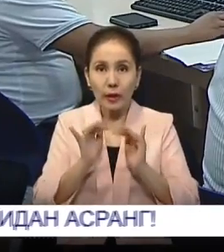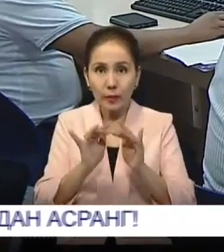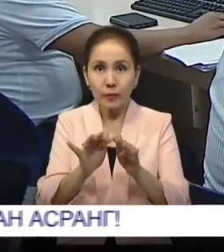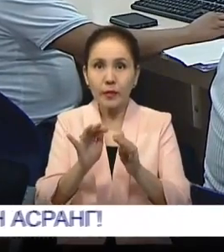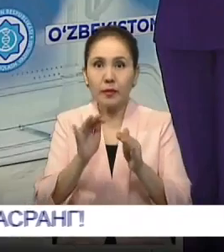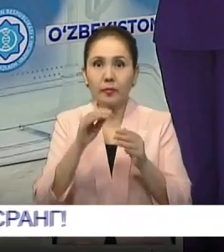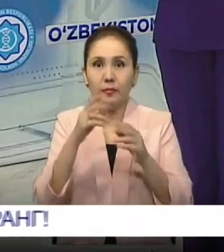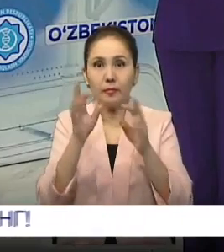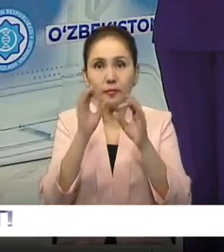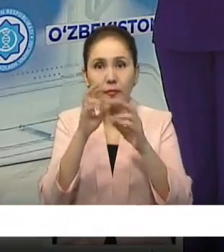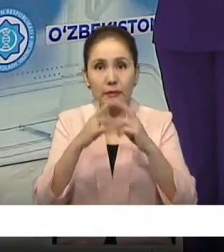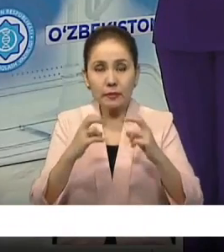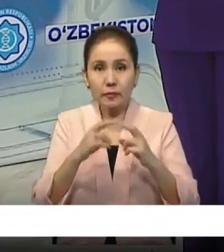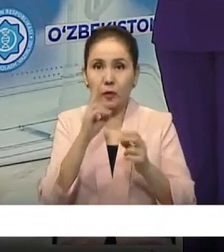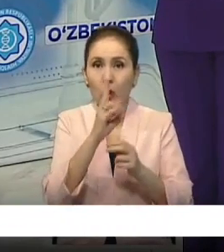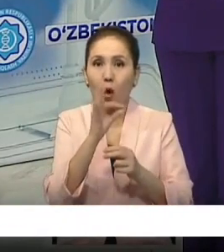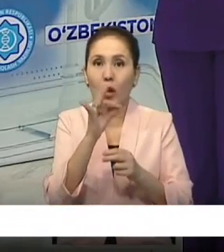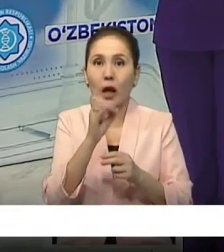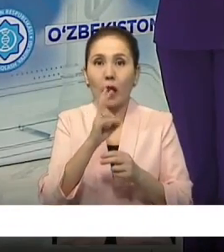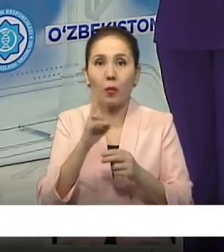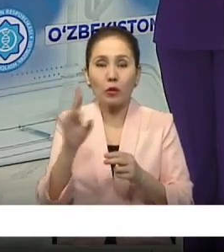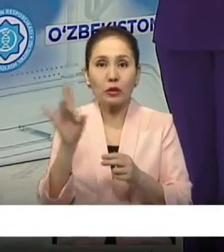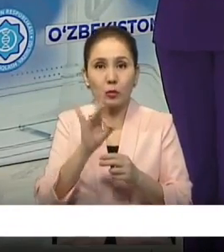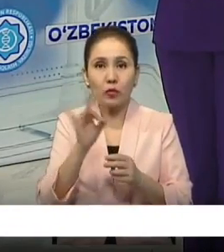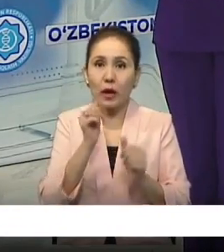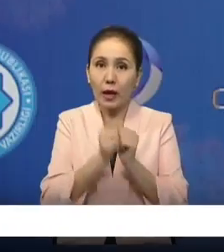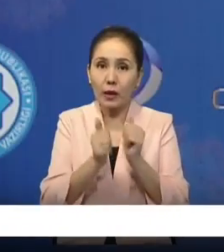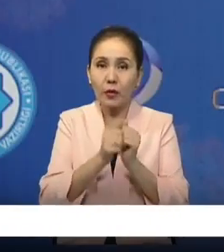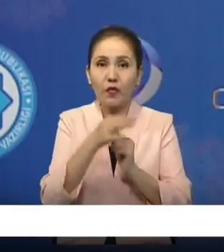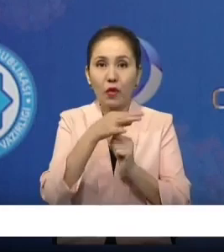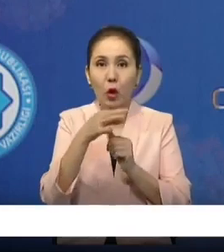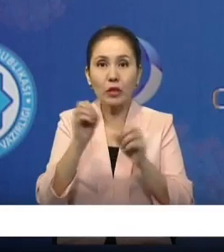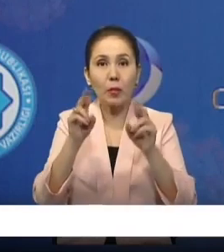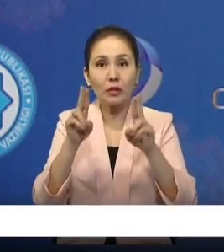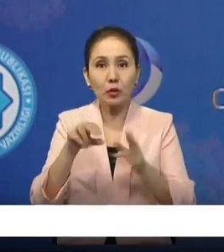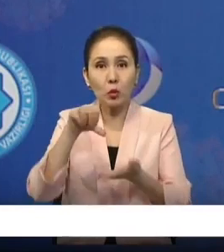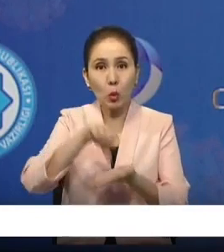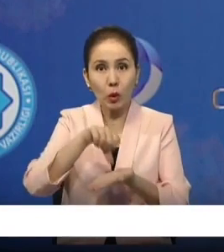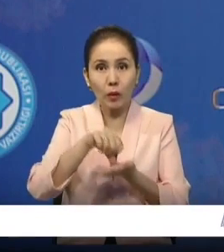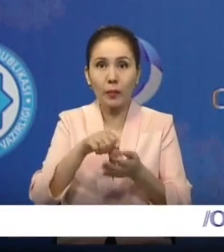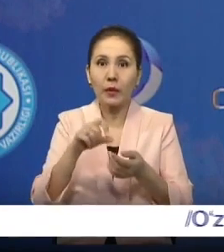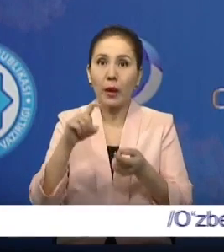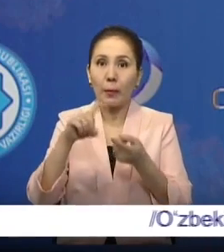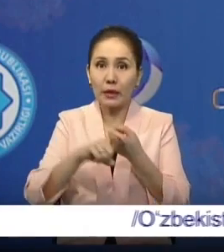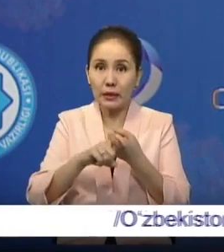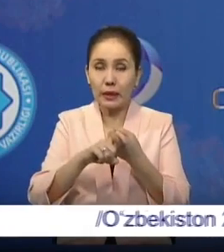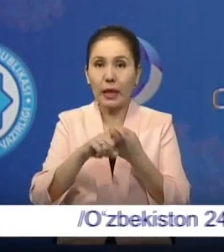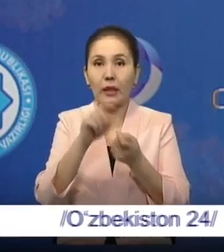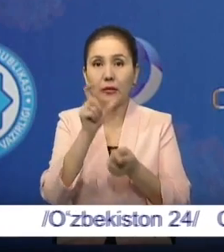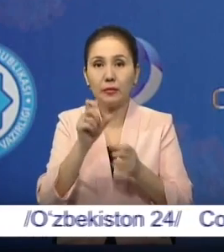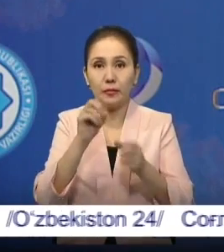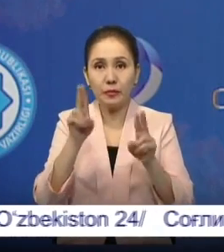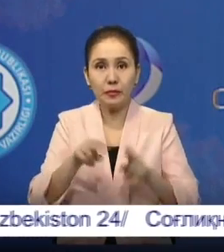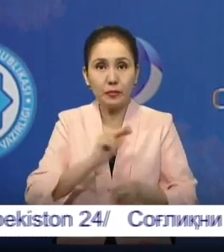qilib borilyapti. Bu yerda Qoraqalpog'iston Respublikasi va har bir viloyat uchun mas'ul sifatida biriktirilgan mutaxassislar ishlamoqda.